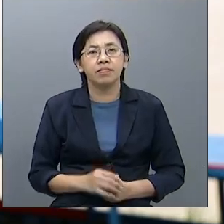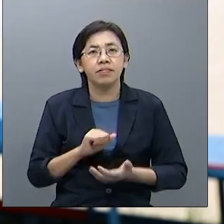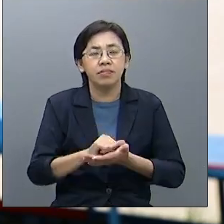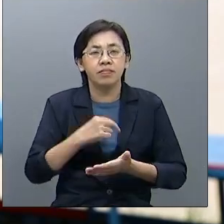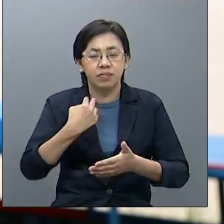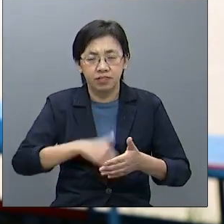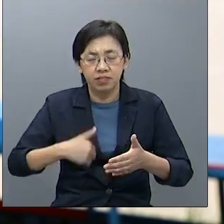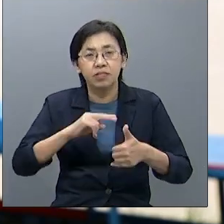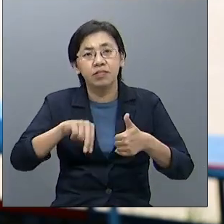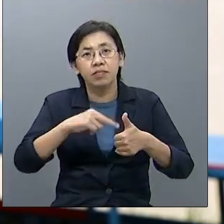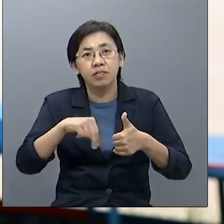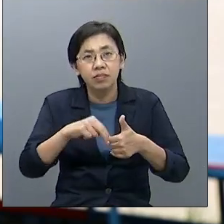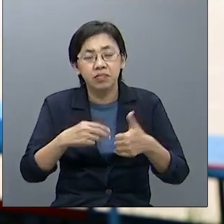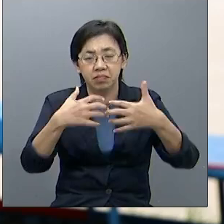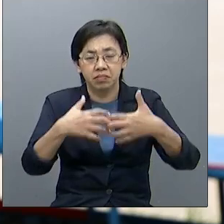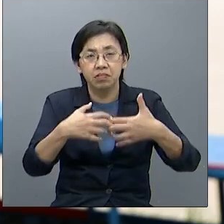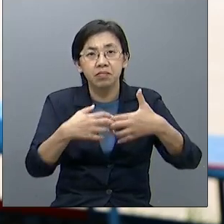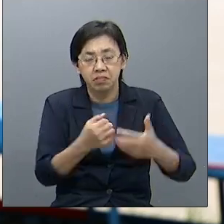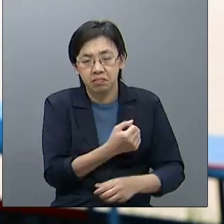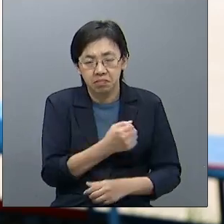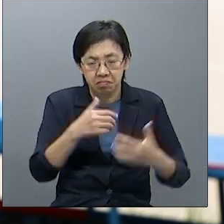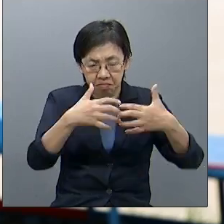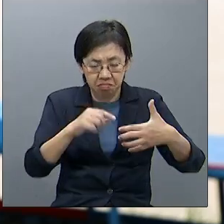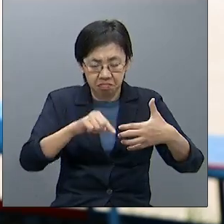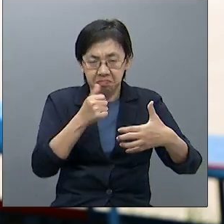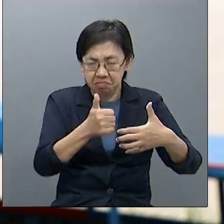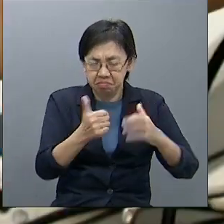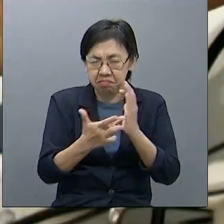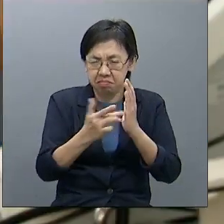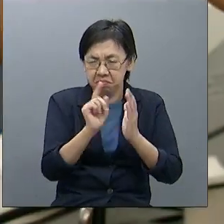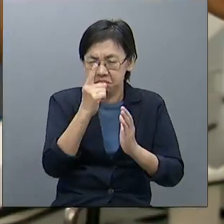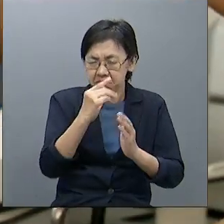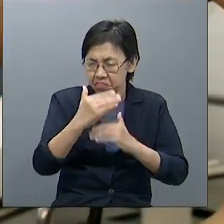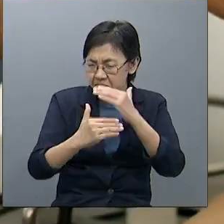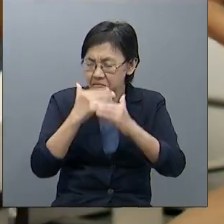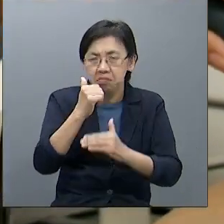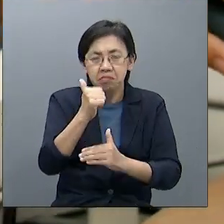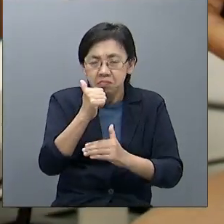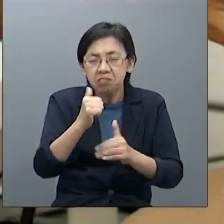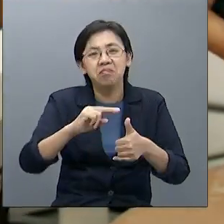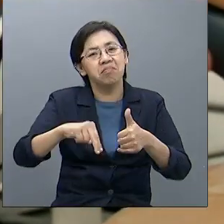ภาพในเครื่องที่มีคุณภาพสูงขึ้นกว่าเก่า